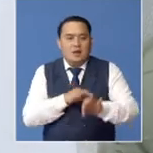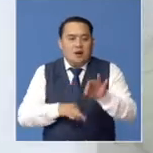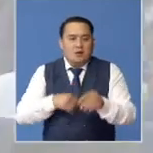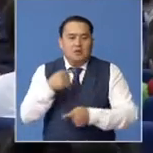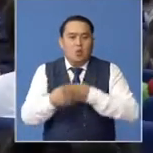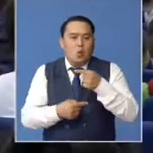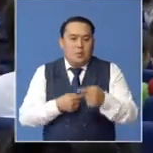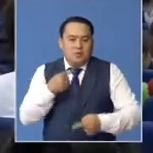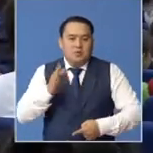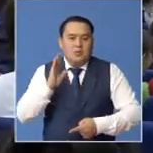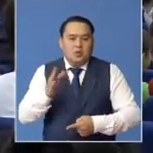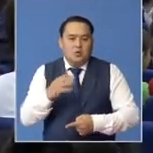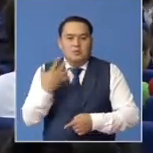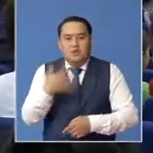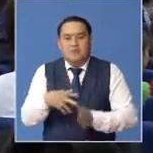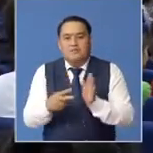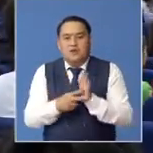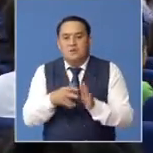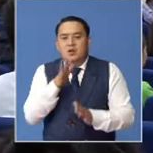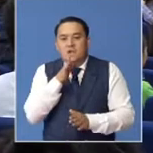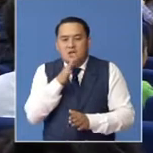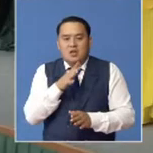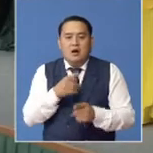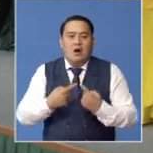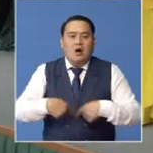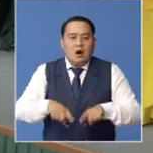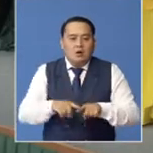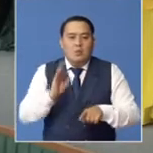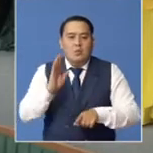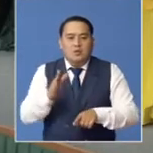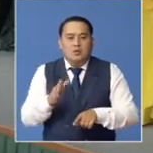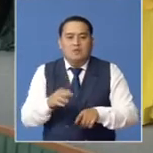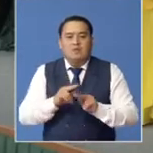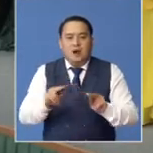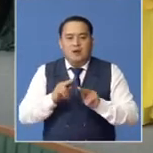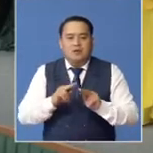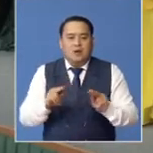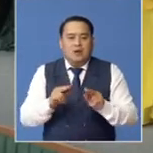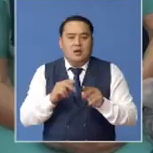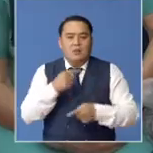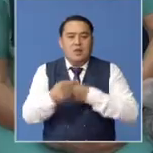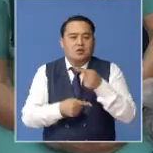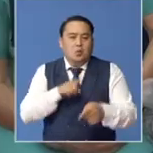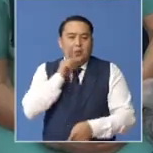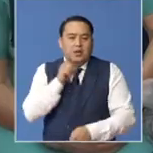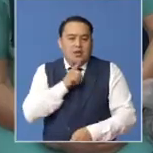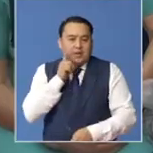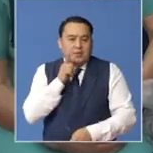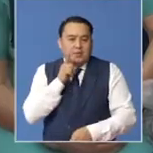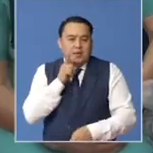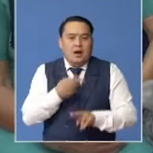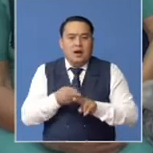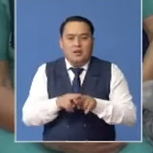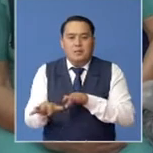«Урпахтар Сабахтастыгы» для 58 людей, по мнению организаторов, будет иметь воспитательный характер для подрастающего поколения.